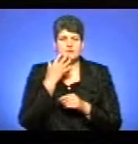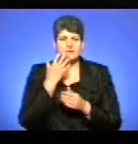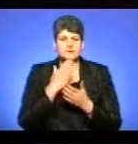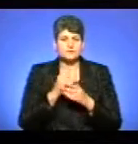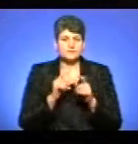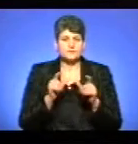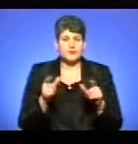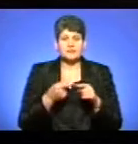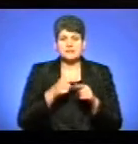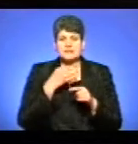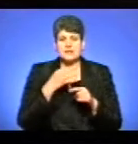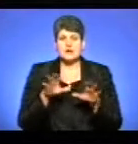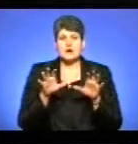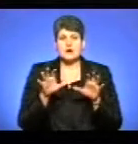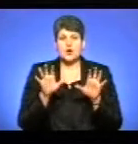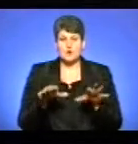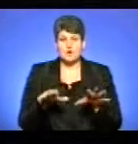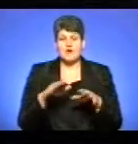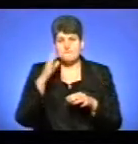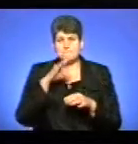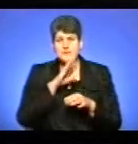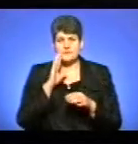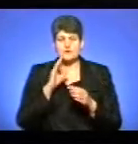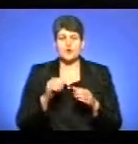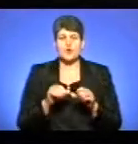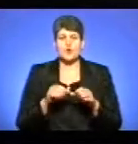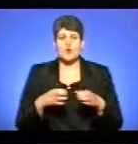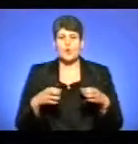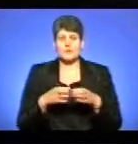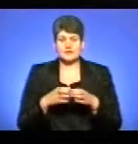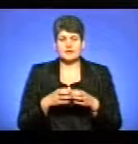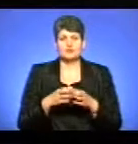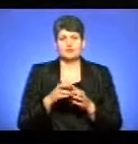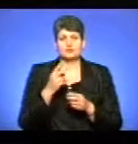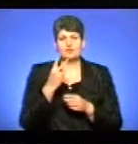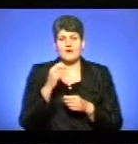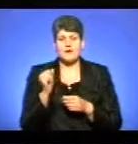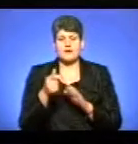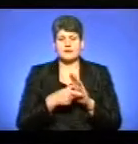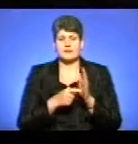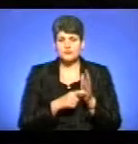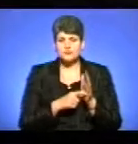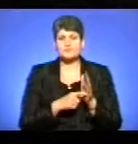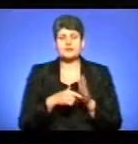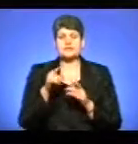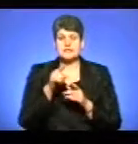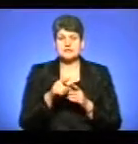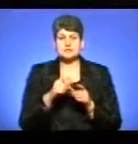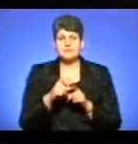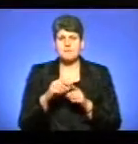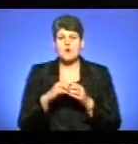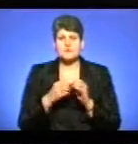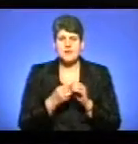нам повідомила голова батьківського комітету 2-го А-класу Тетяна Цвікович. За її словами, проблеми з обігрівом